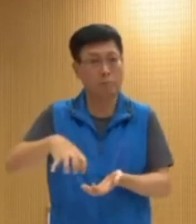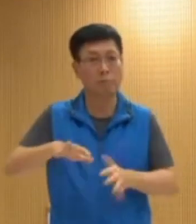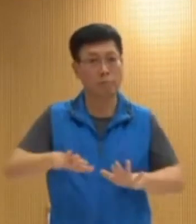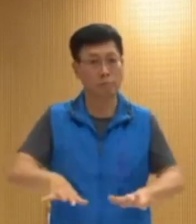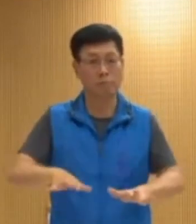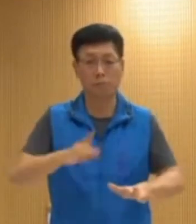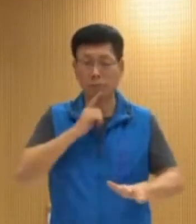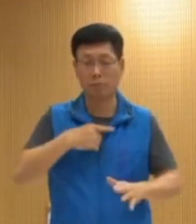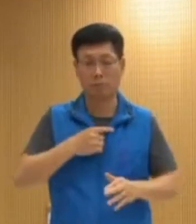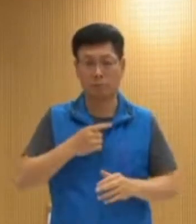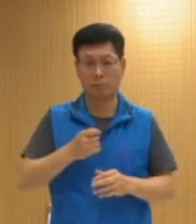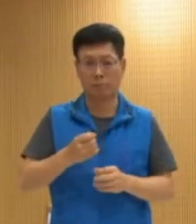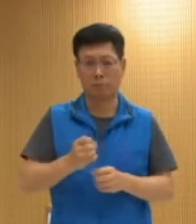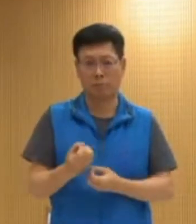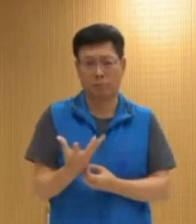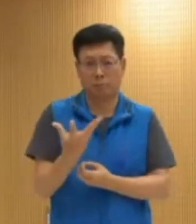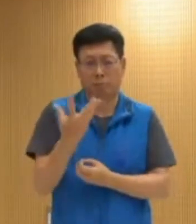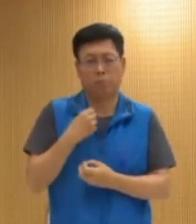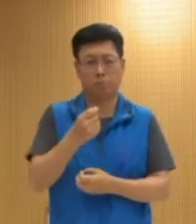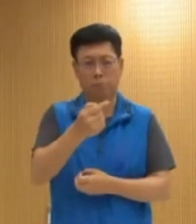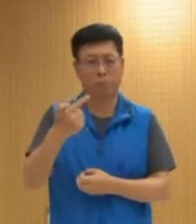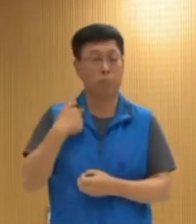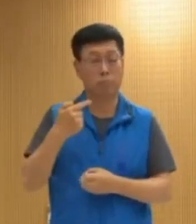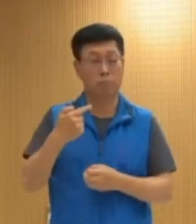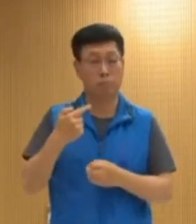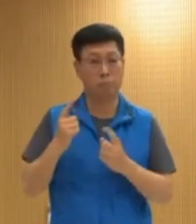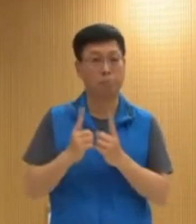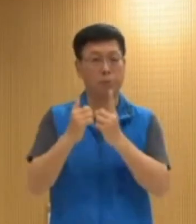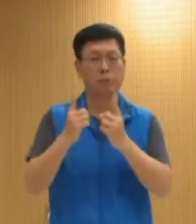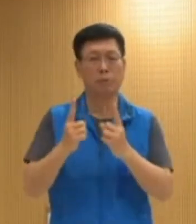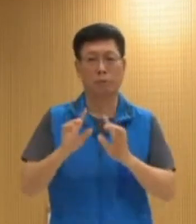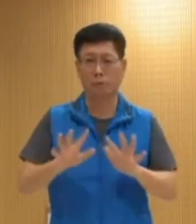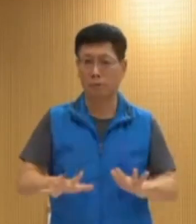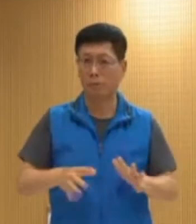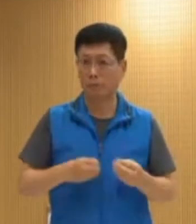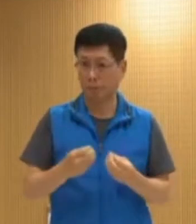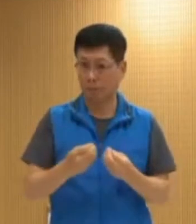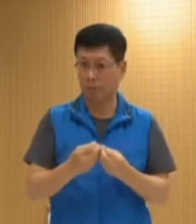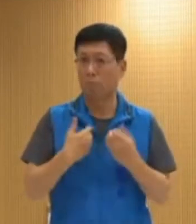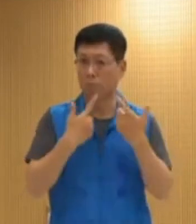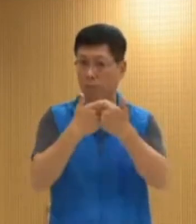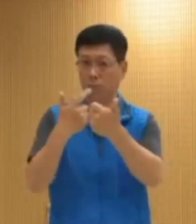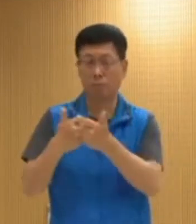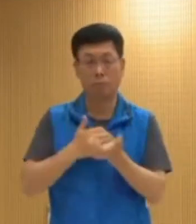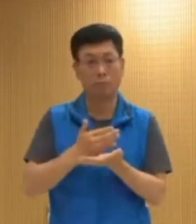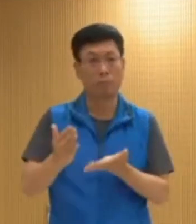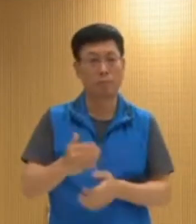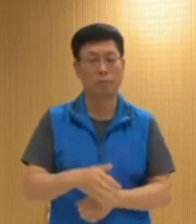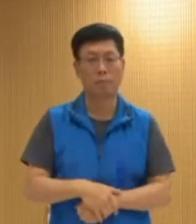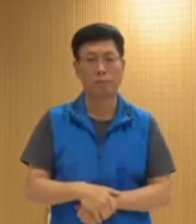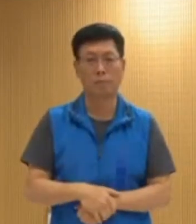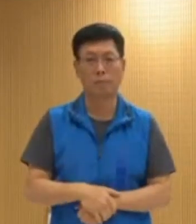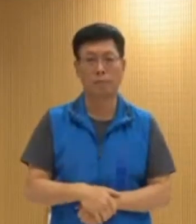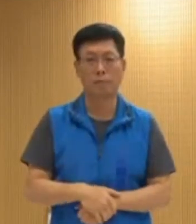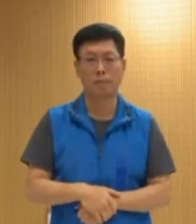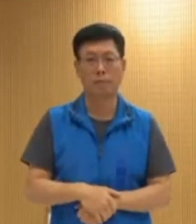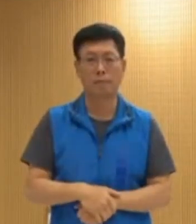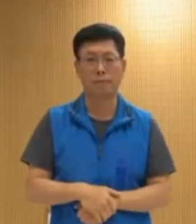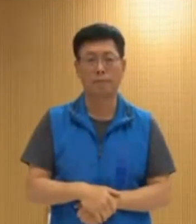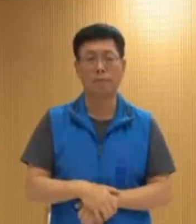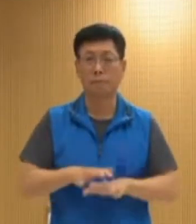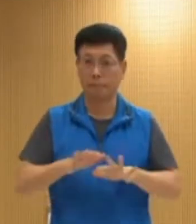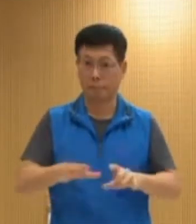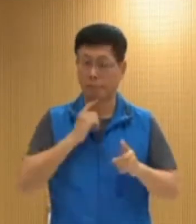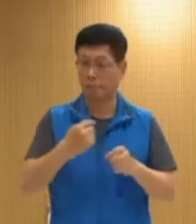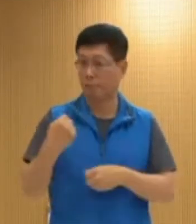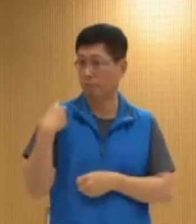波疫情高峰时候如何来做好应应，除了在